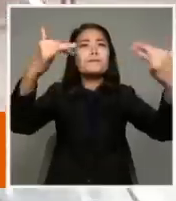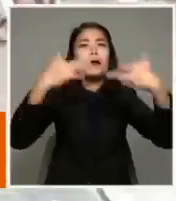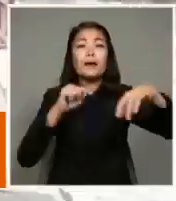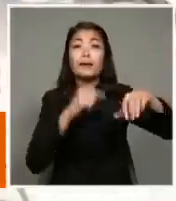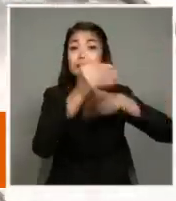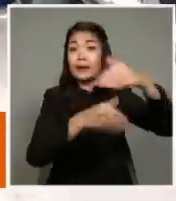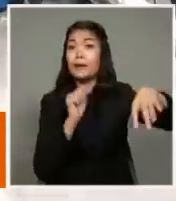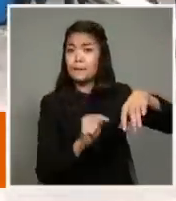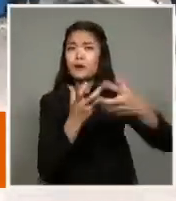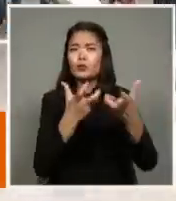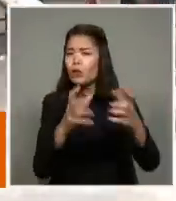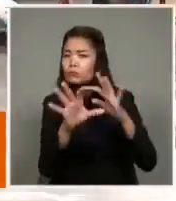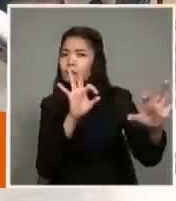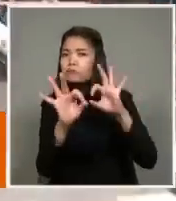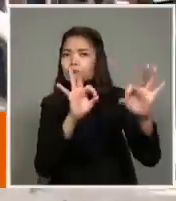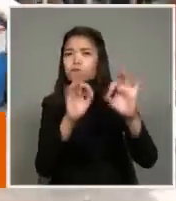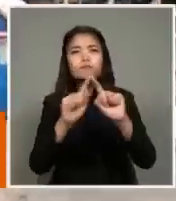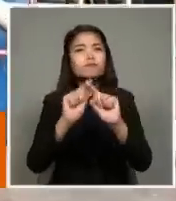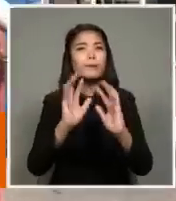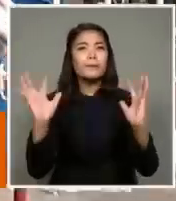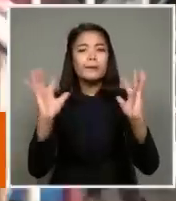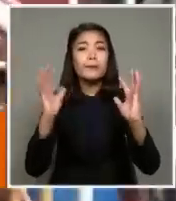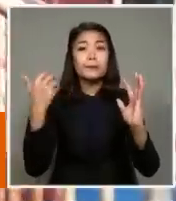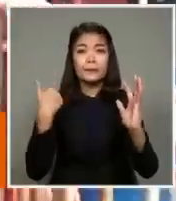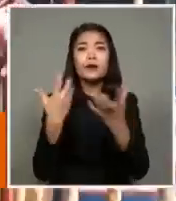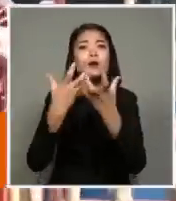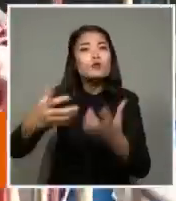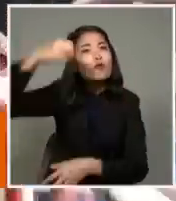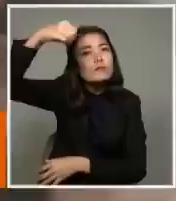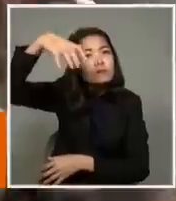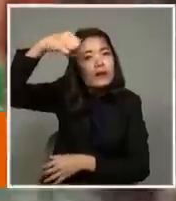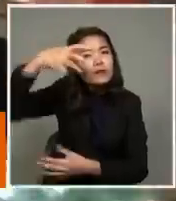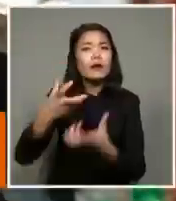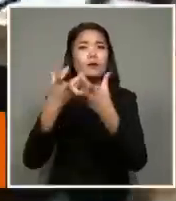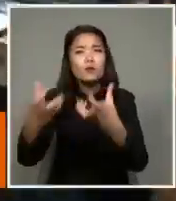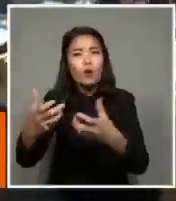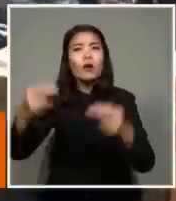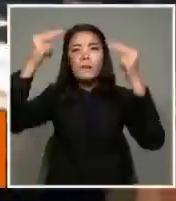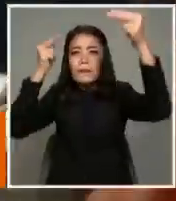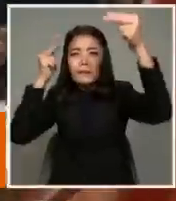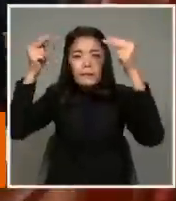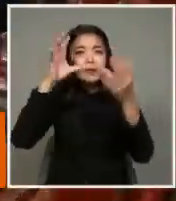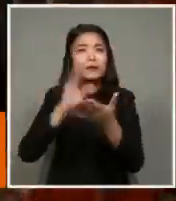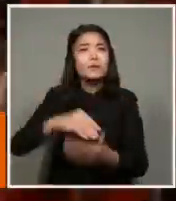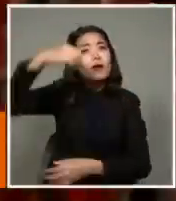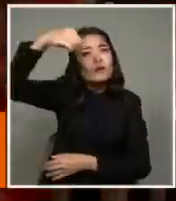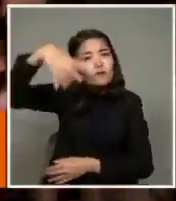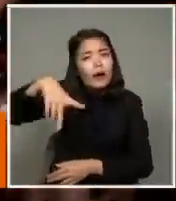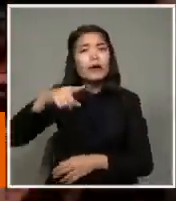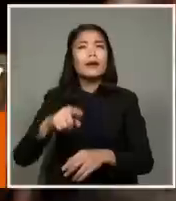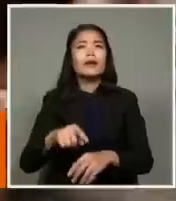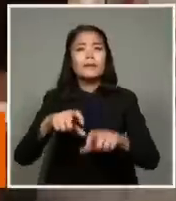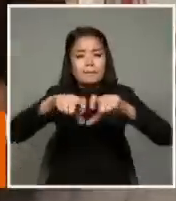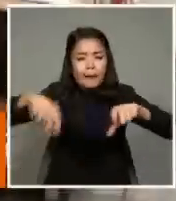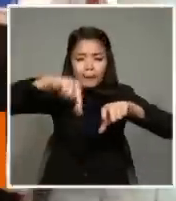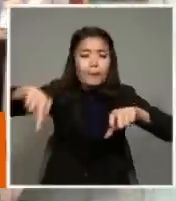ค้าต้องบอกว่ามีให้เลือกซื้อกันแบบจุใจนะคะอุปกรณ์ไฟฟ้าอุปกรณ์ควบคุมกล้องวงจรปิดหลอดไฟสวิตช์ปลั๊กไฟ